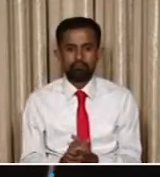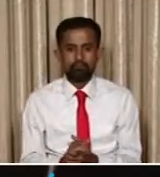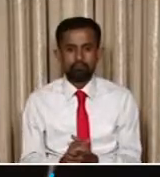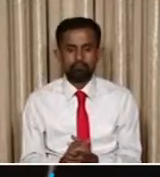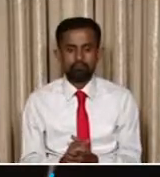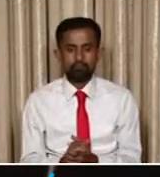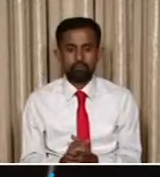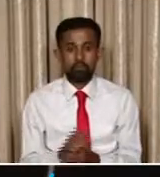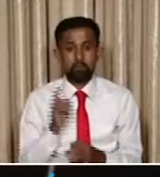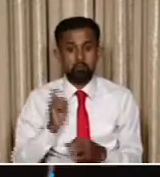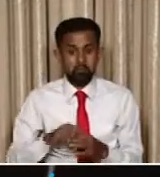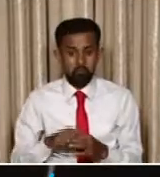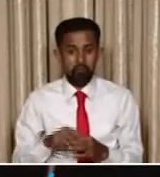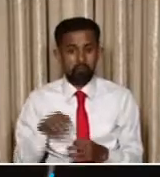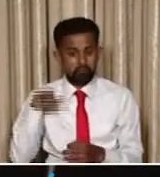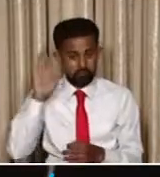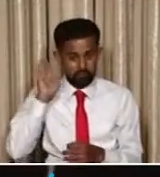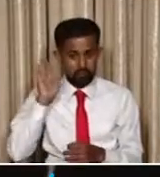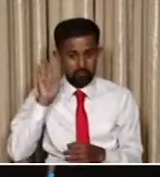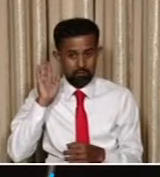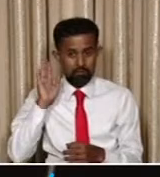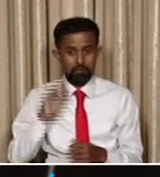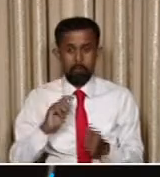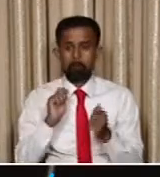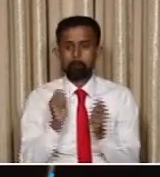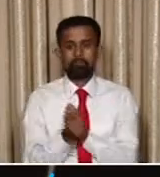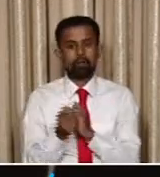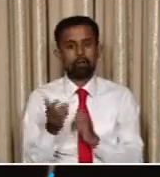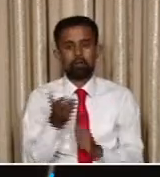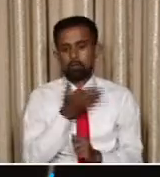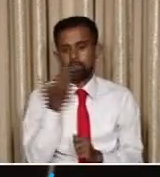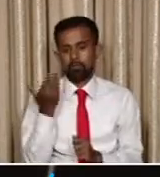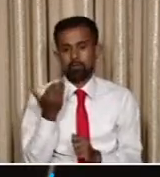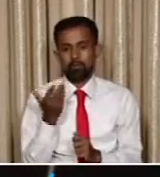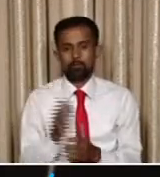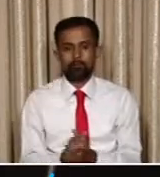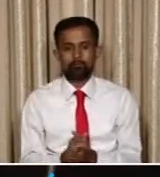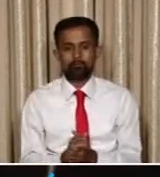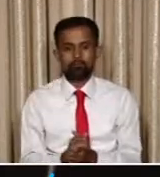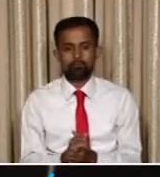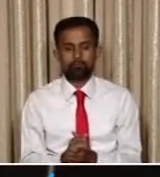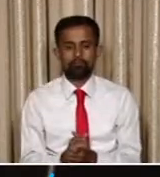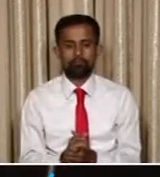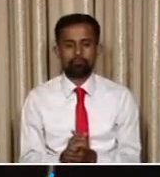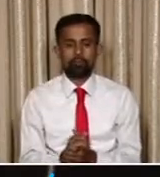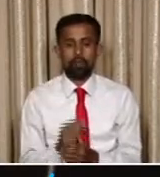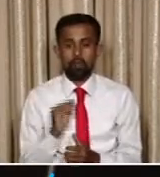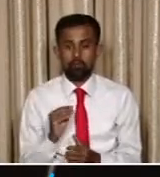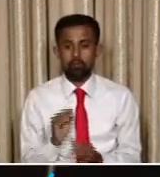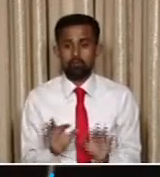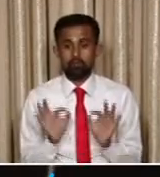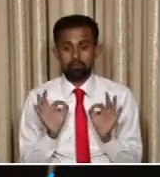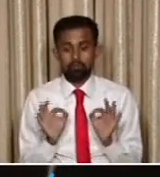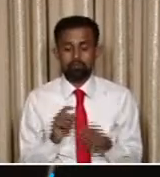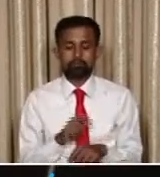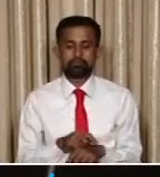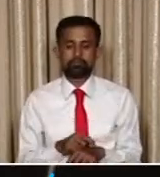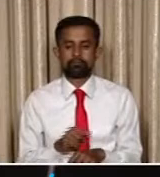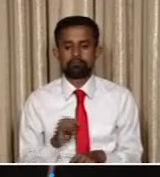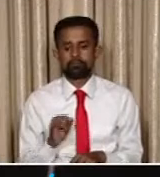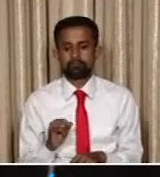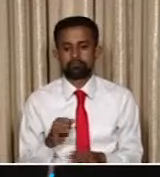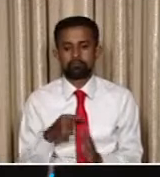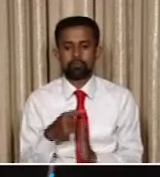මොකද ඒ තිබ්බ ප්‍රශ්නත් එක්ක නමුත් ඒක වෙනස් කරන්න අපිට පුළුවන් කමක් ලැබිලා තියෙනවාද නමුත් හරිම අවාසනාවකට අපේ